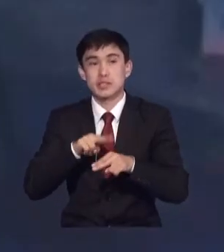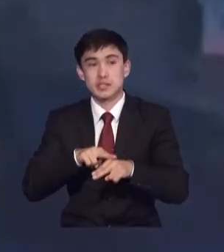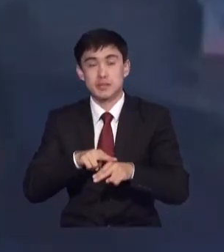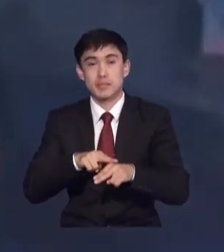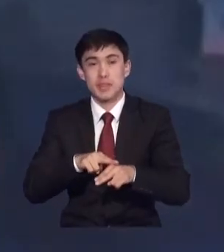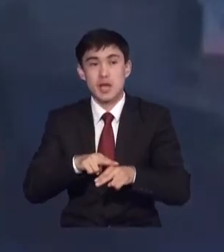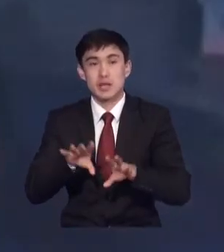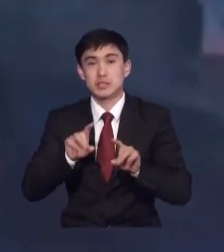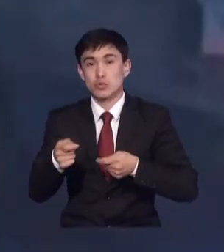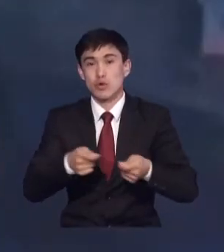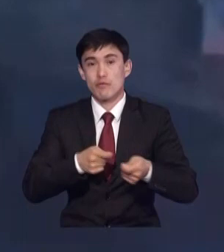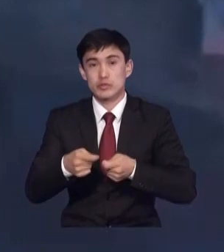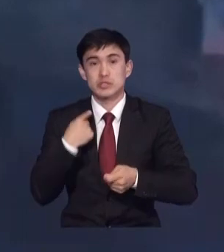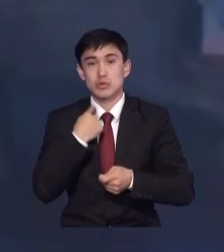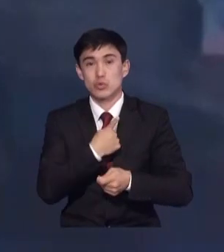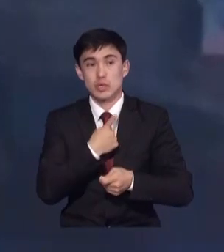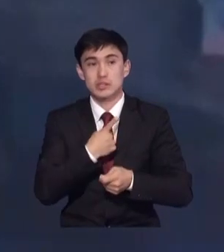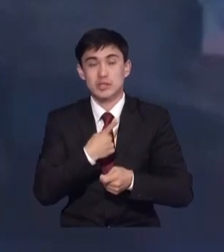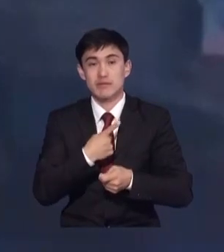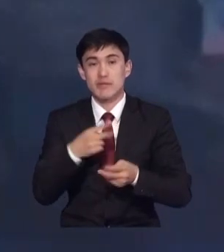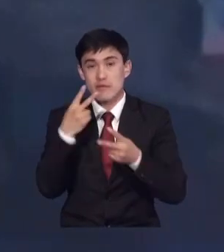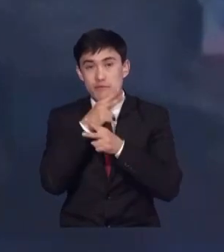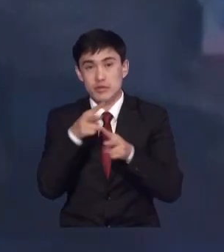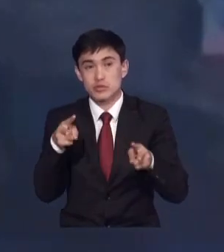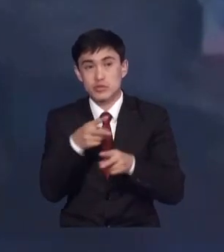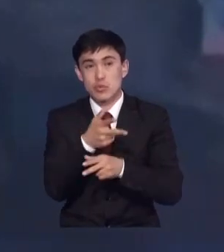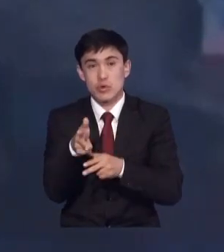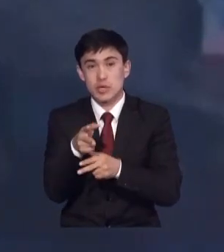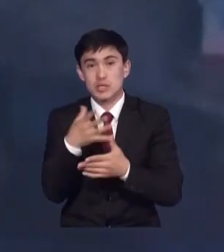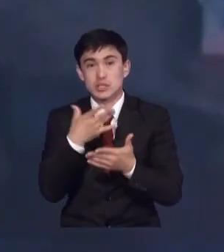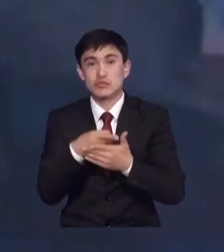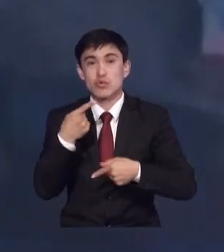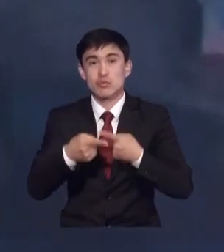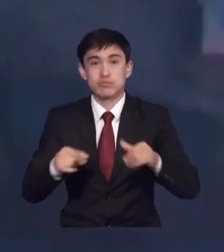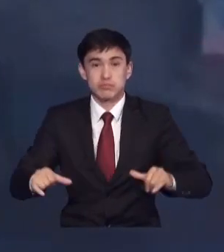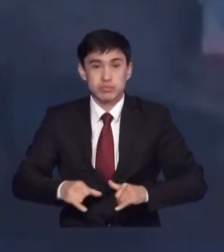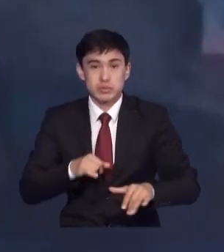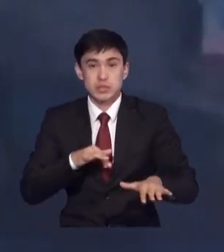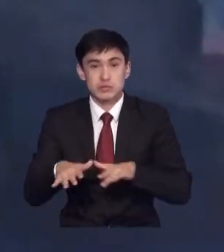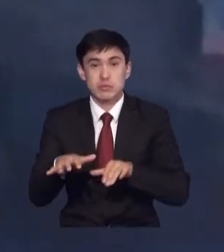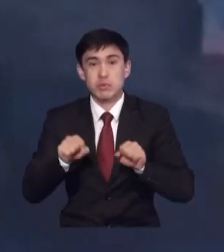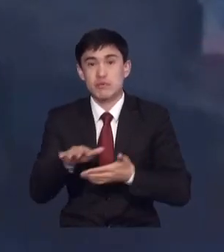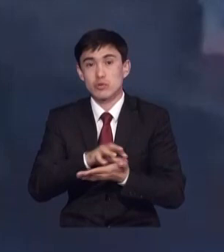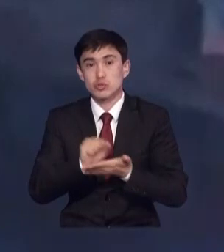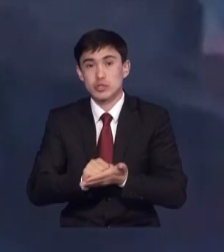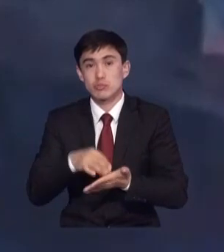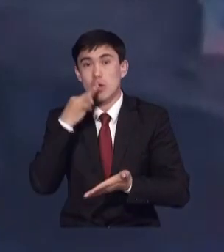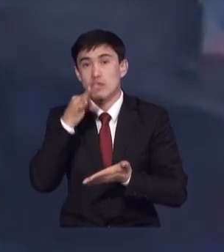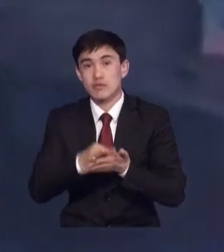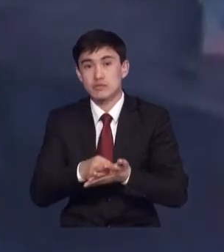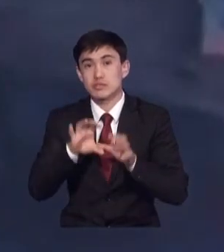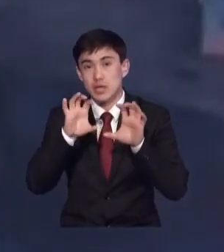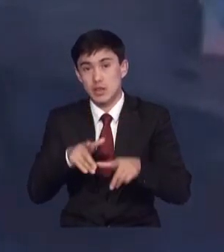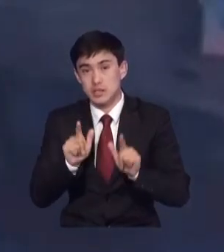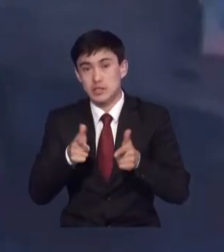Как констатировало руководство талдыкурганского всевидящего ока, за свое буйное развлечение правонарушение жители привлечены к